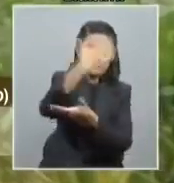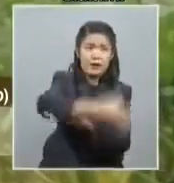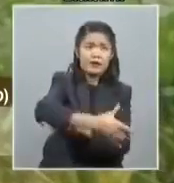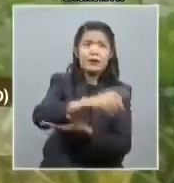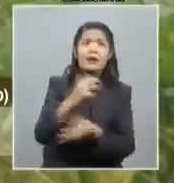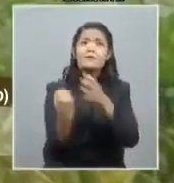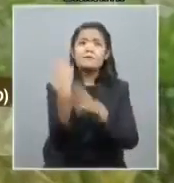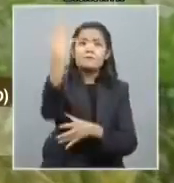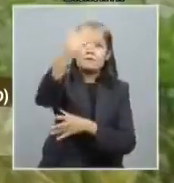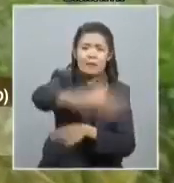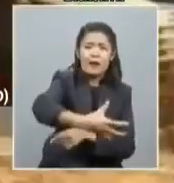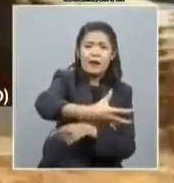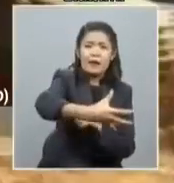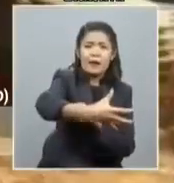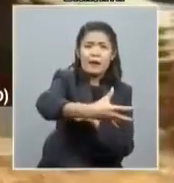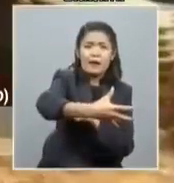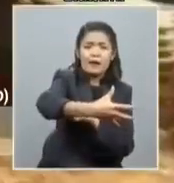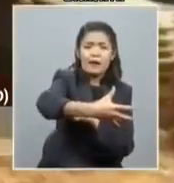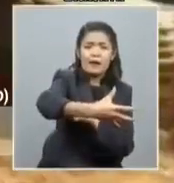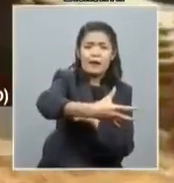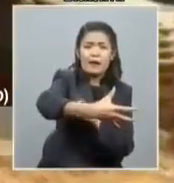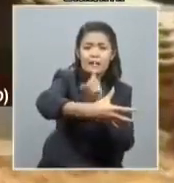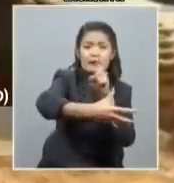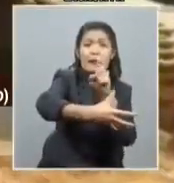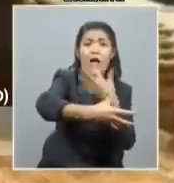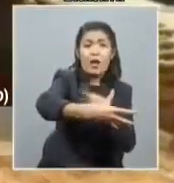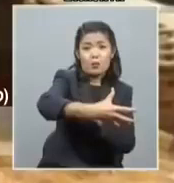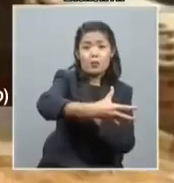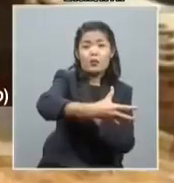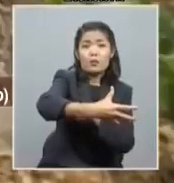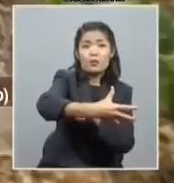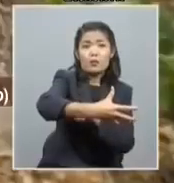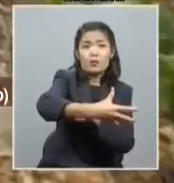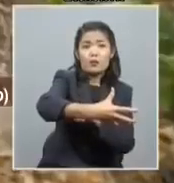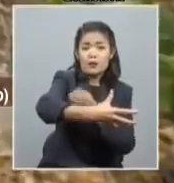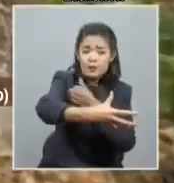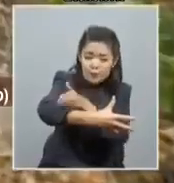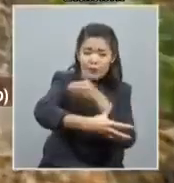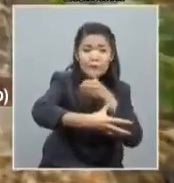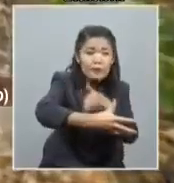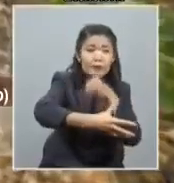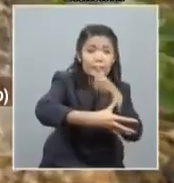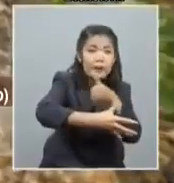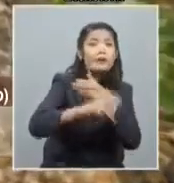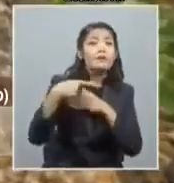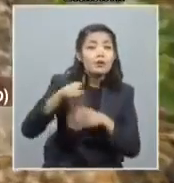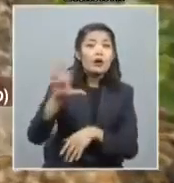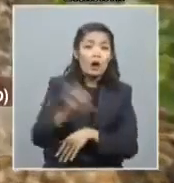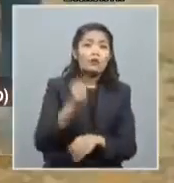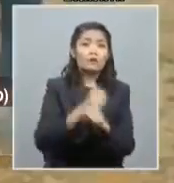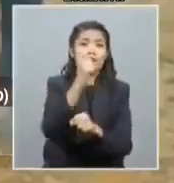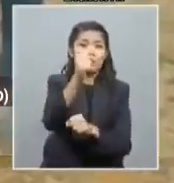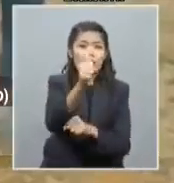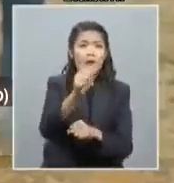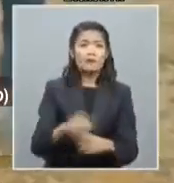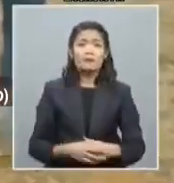เป็นไม้ล้มหมอนนอนไพรคือแปลว่าไม้ที่ตายแล้วสามารถเอาเข้าไปตัดและเอามาใช้ประโยชน์ได้แล้วก็เอาภาพมา